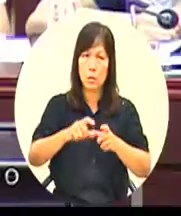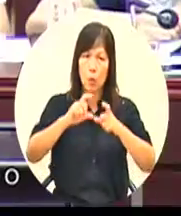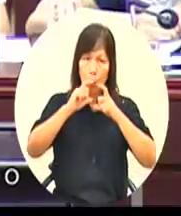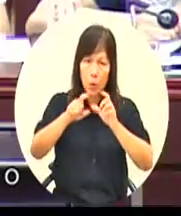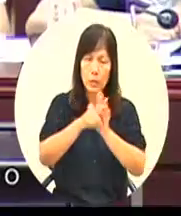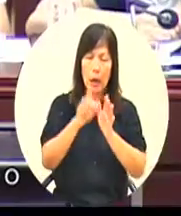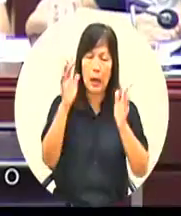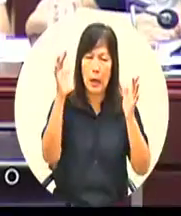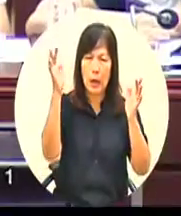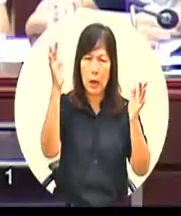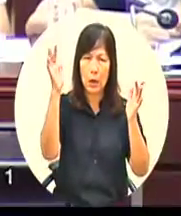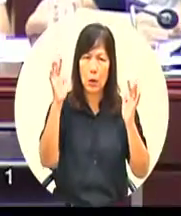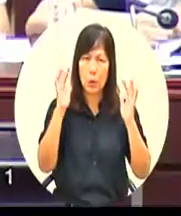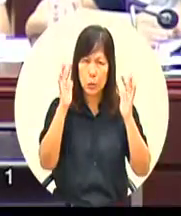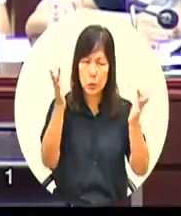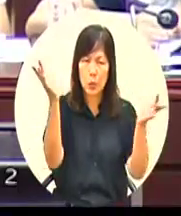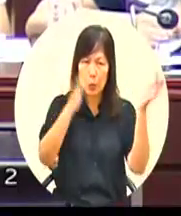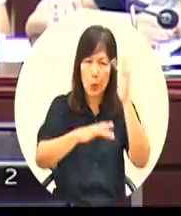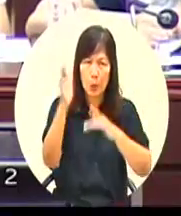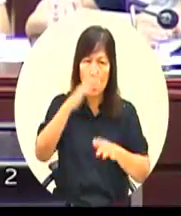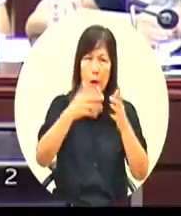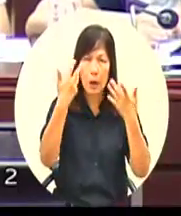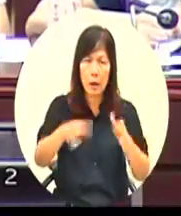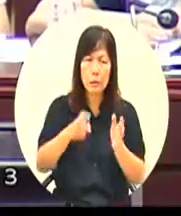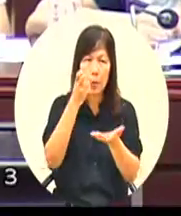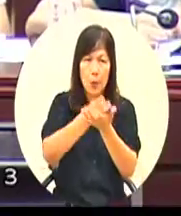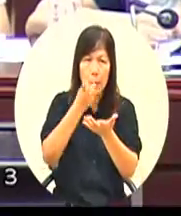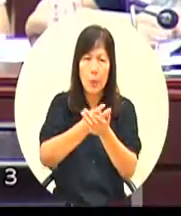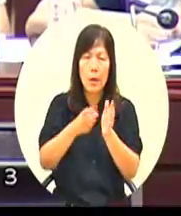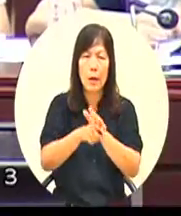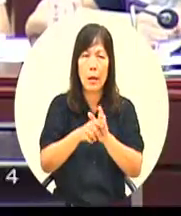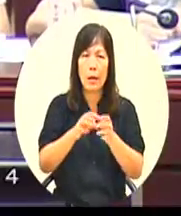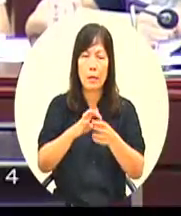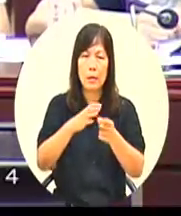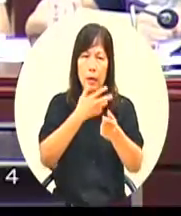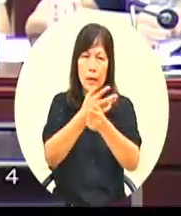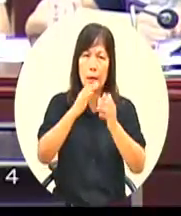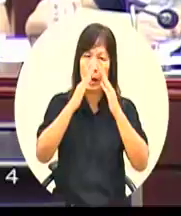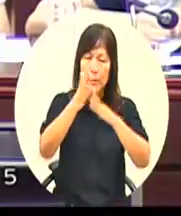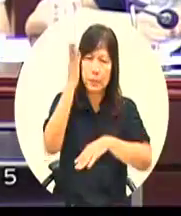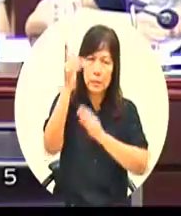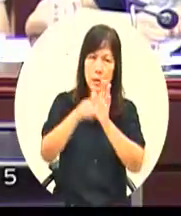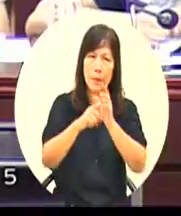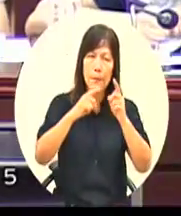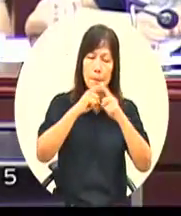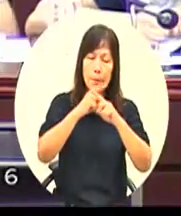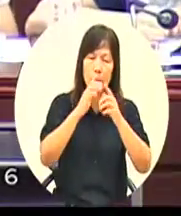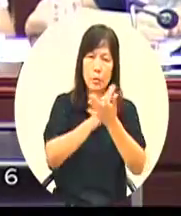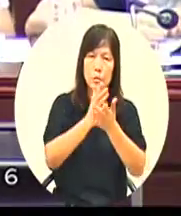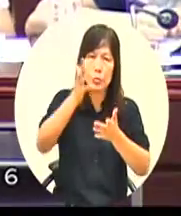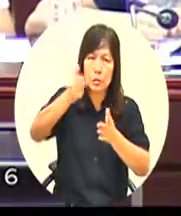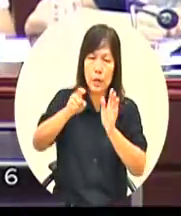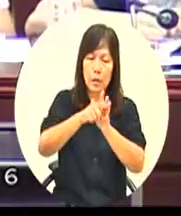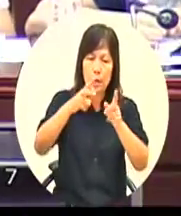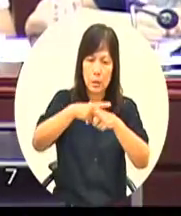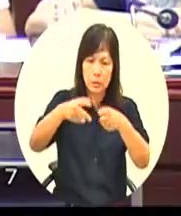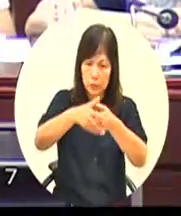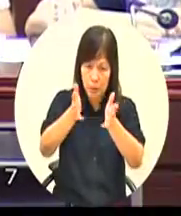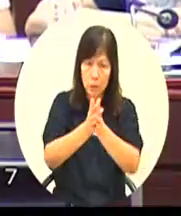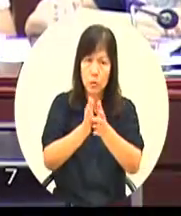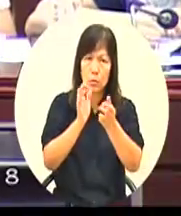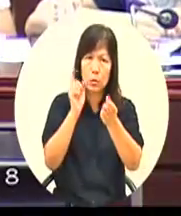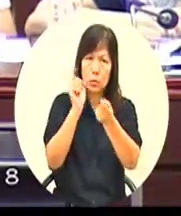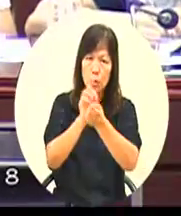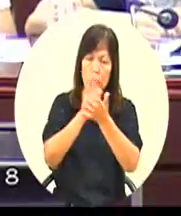倒非常厉害。好，树倒的厉害的情形，使得我们市政府由秘书长组了一个小组，对于将来的